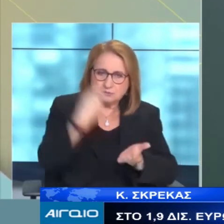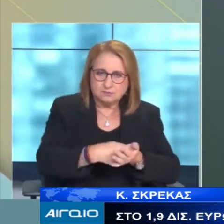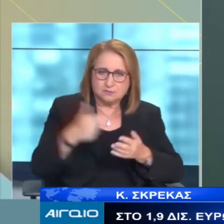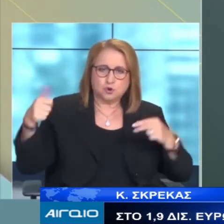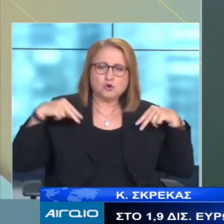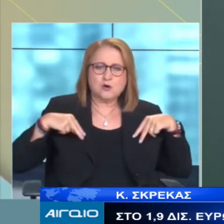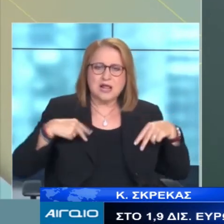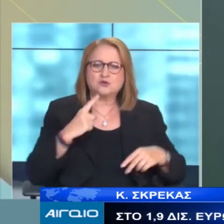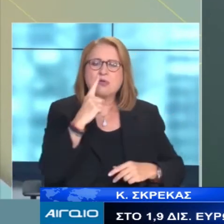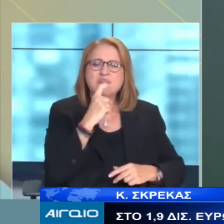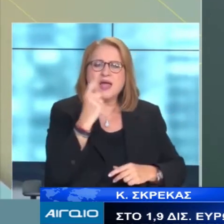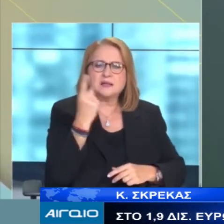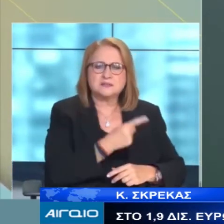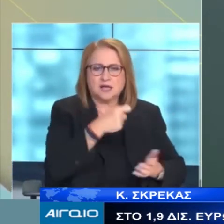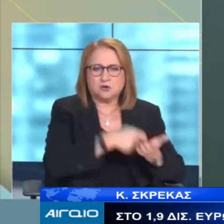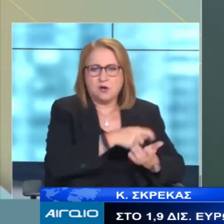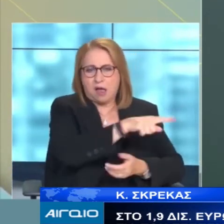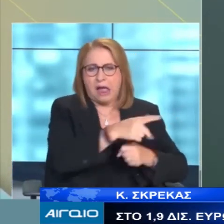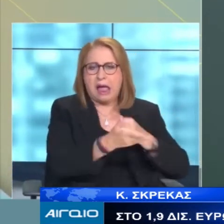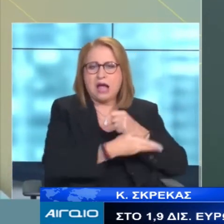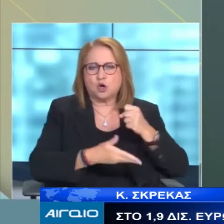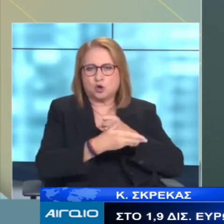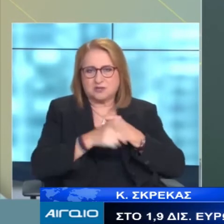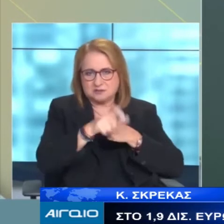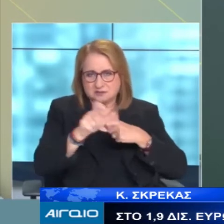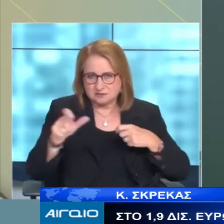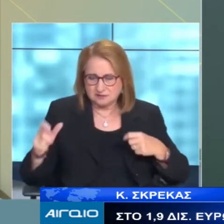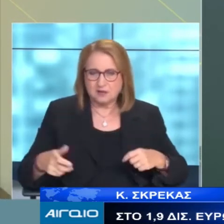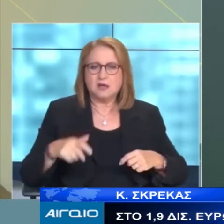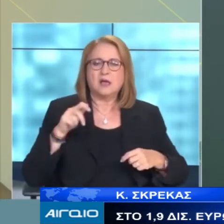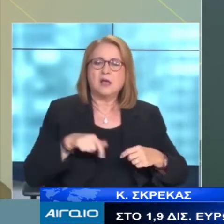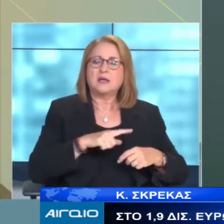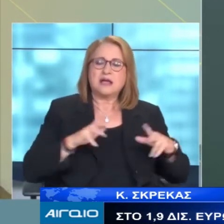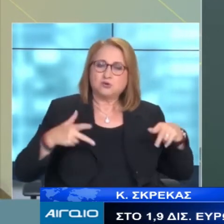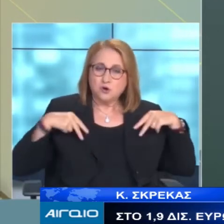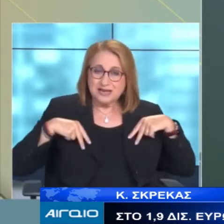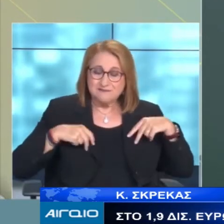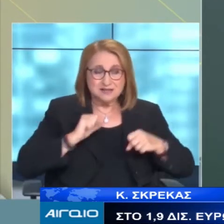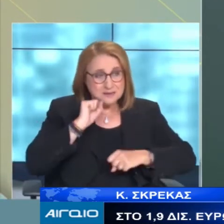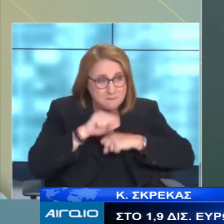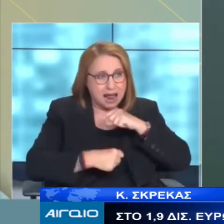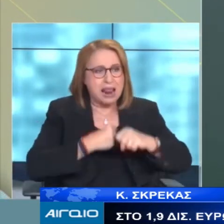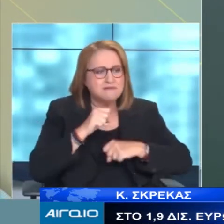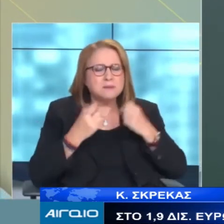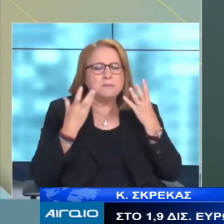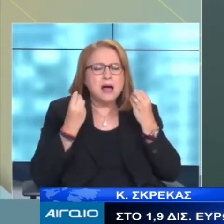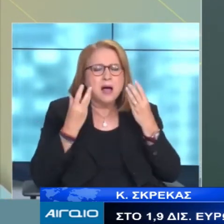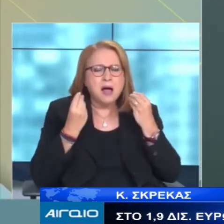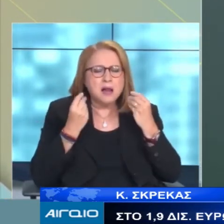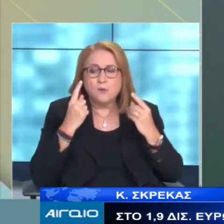αριθμών καταδεικνύει την τεράστια προσπάθεια που καταβάλει η κυβέρνηση, η οποία εξαντλεί κάθε οικονομική